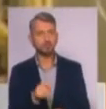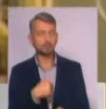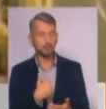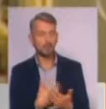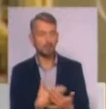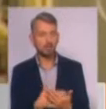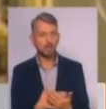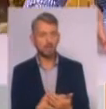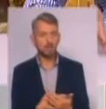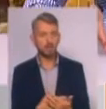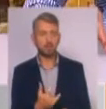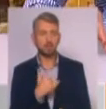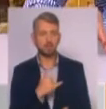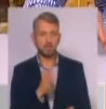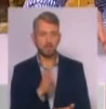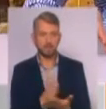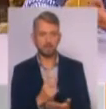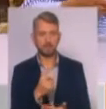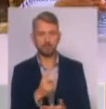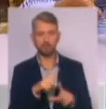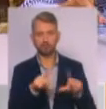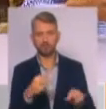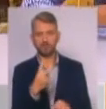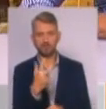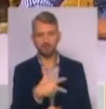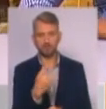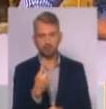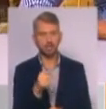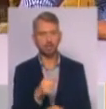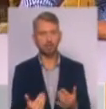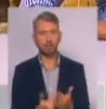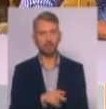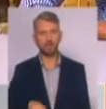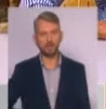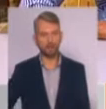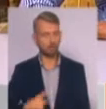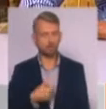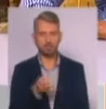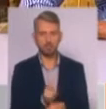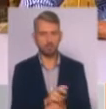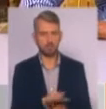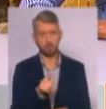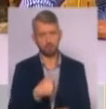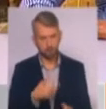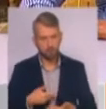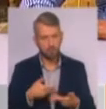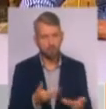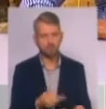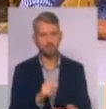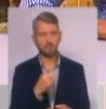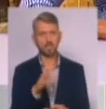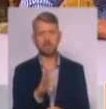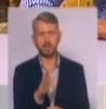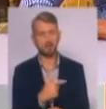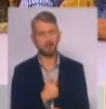наприклад, у мене є 231 школа, там нова директор, я не прийшла, вони мене запрошували на 1